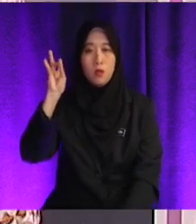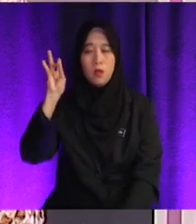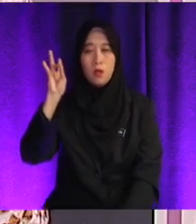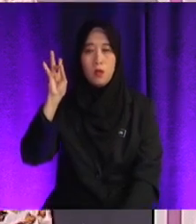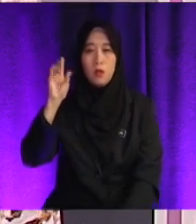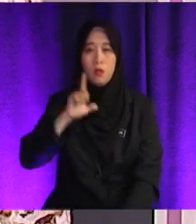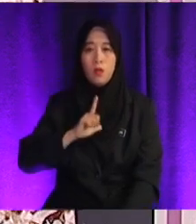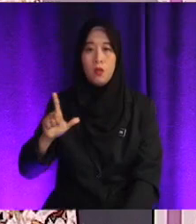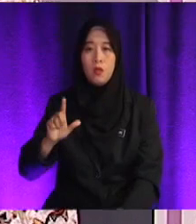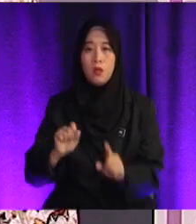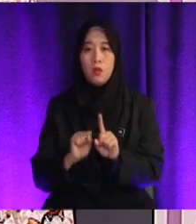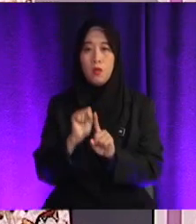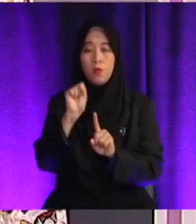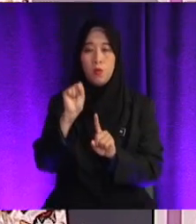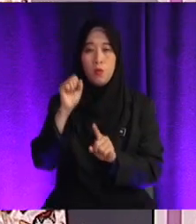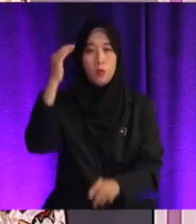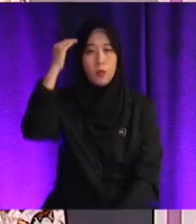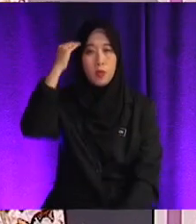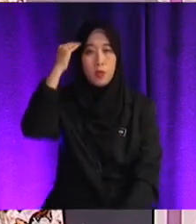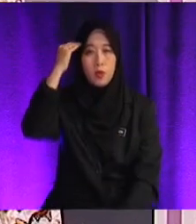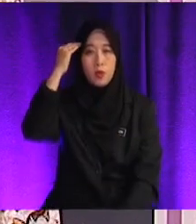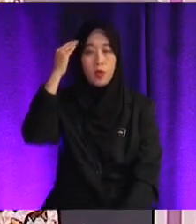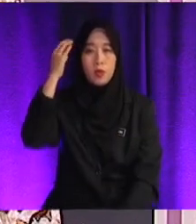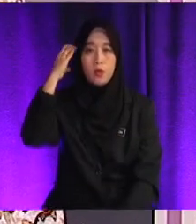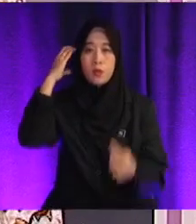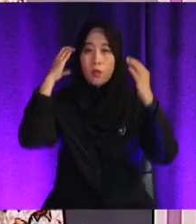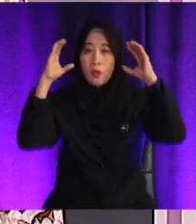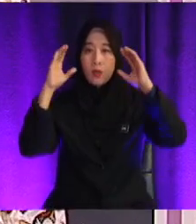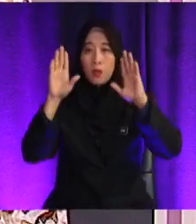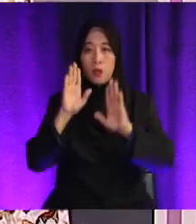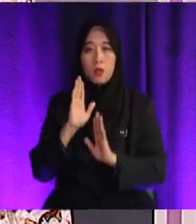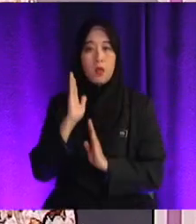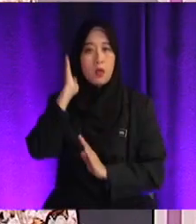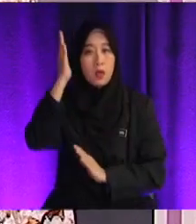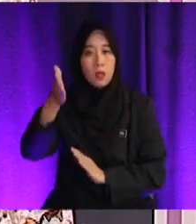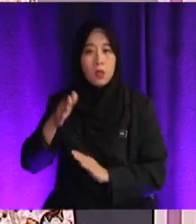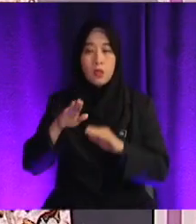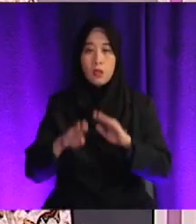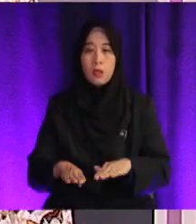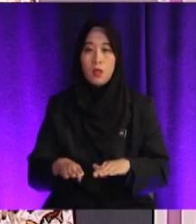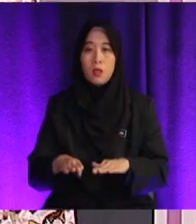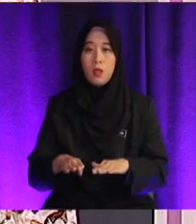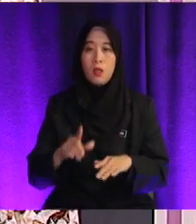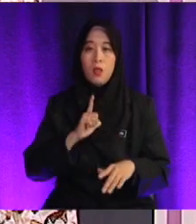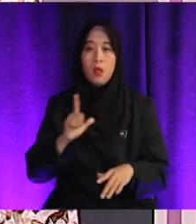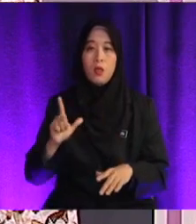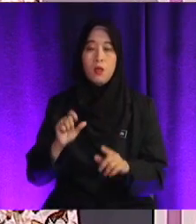Untuk pengetahuan hari ini saya akan tekankan komponen fuse dan juga laras suhu. 1 dan